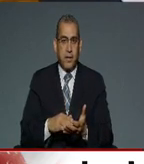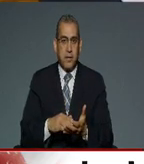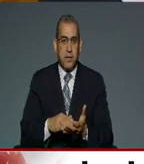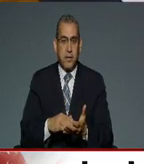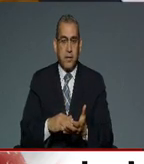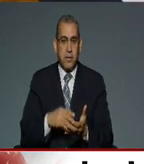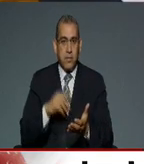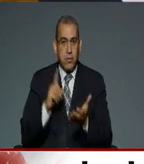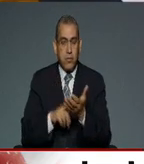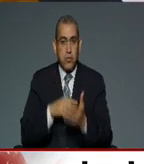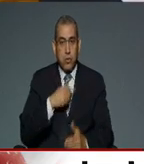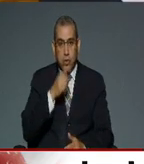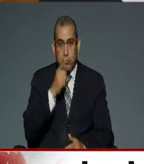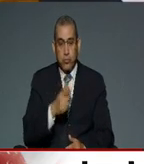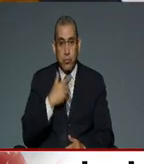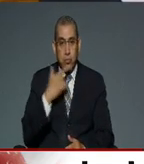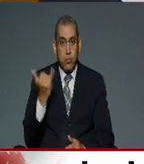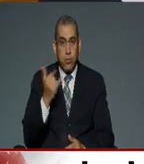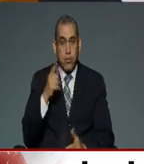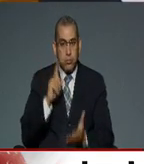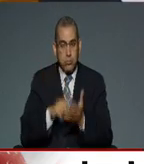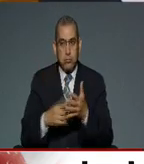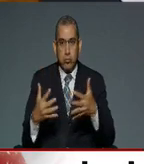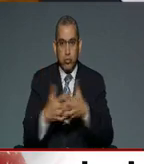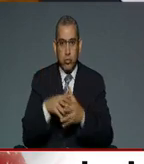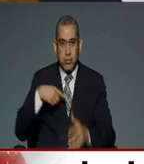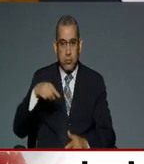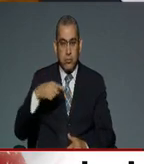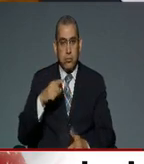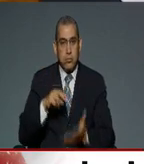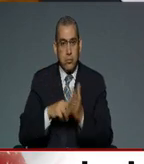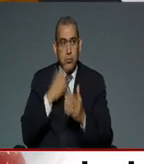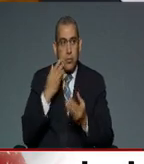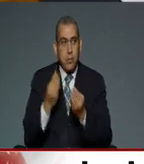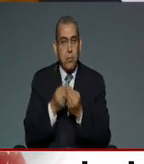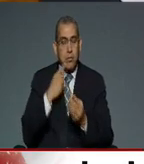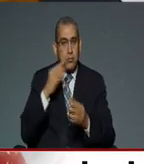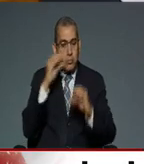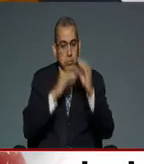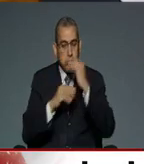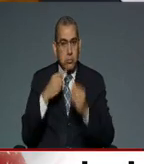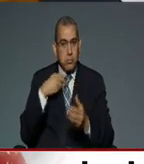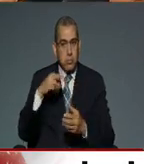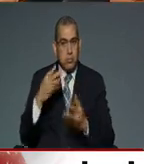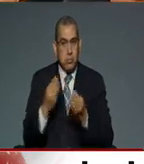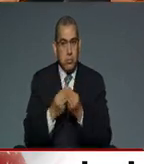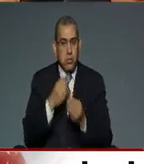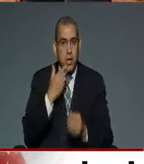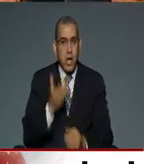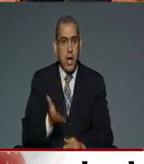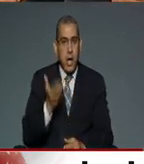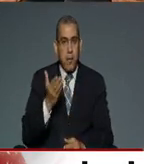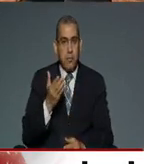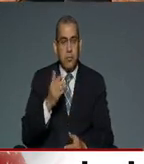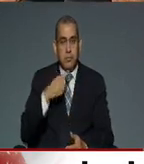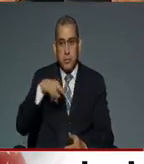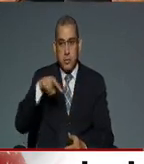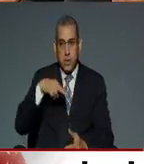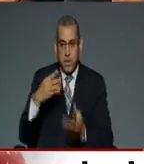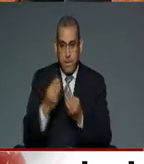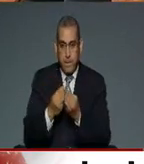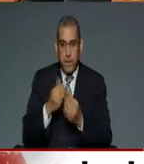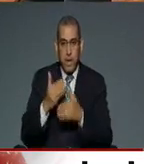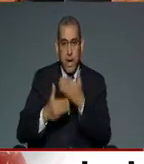تؤكد تطلعنا المشترك لاستمرار البناء على الزخم الذي تشهده العلاقات الثنائيه في عقاب